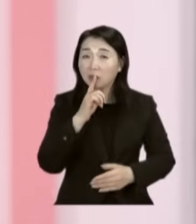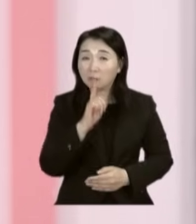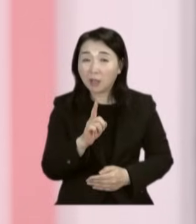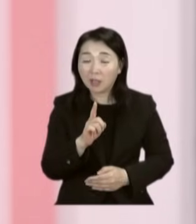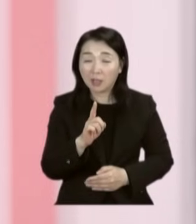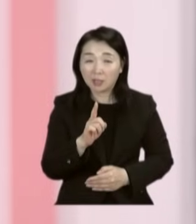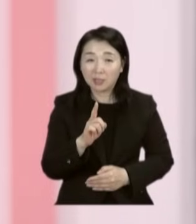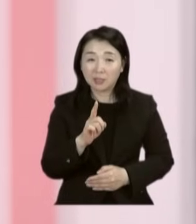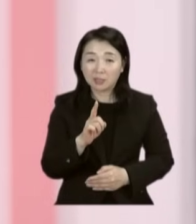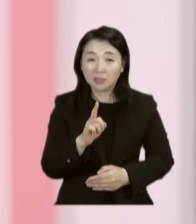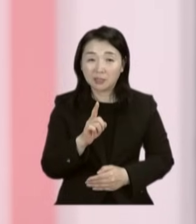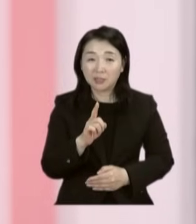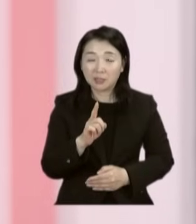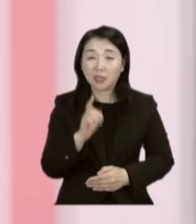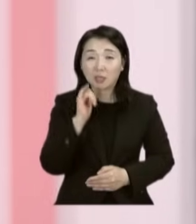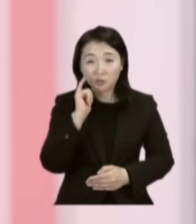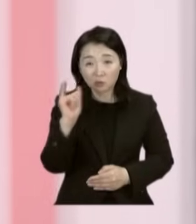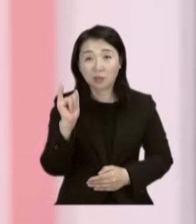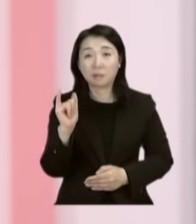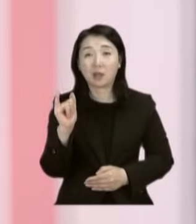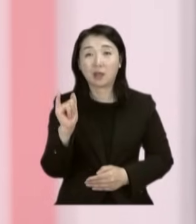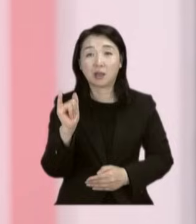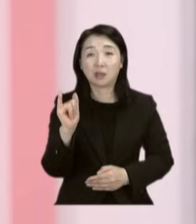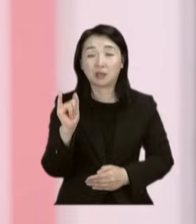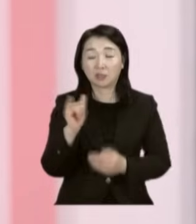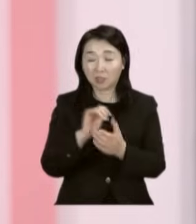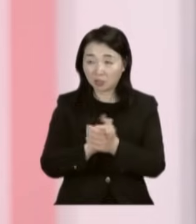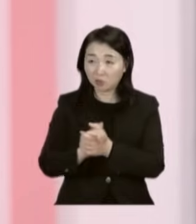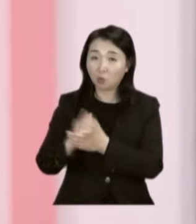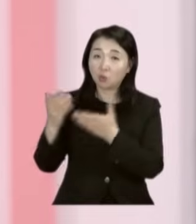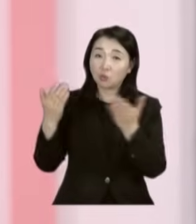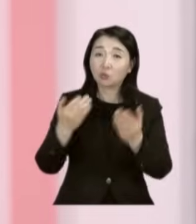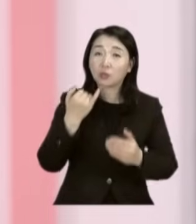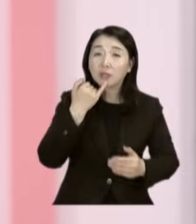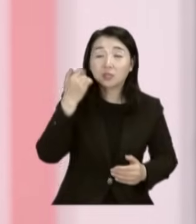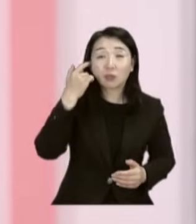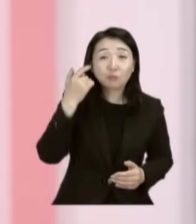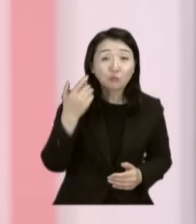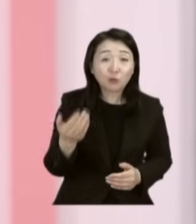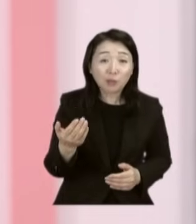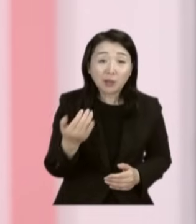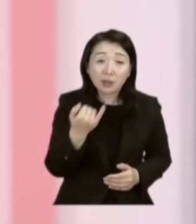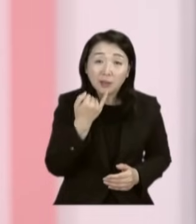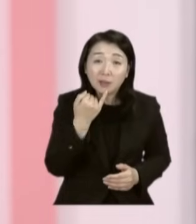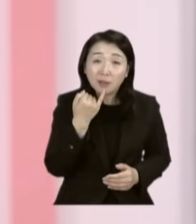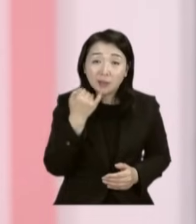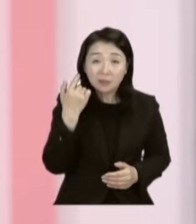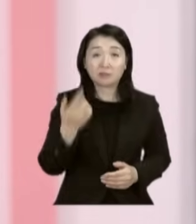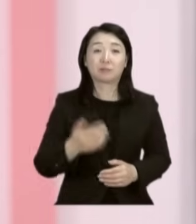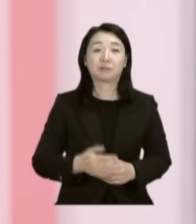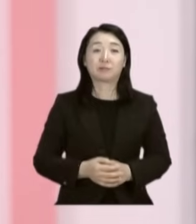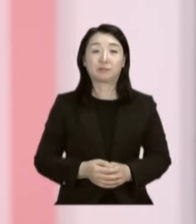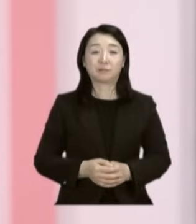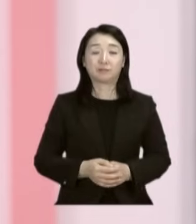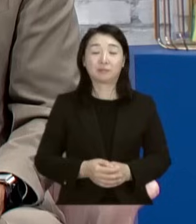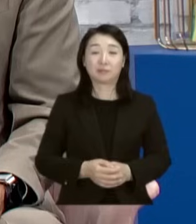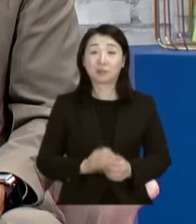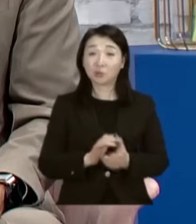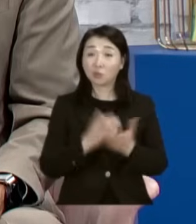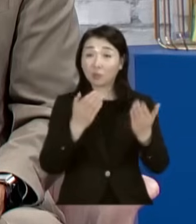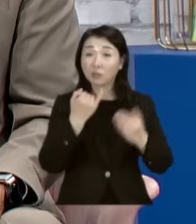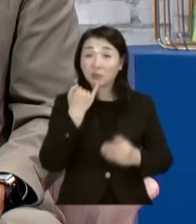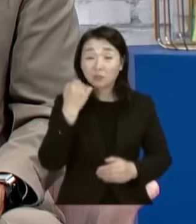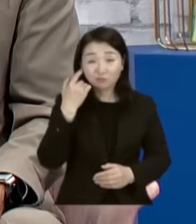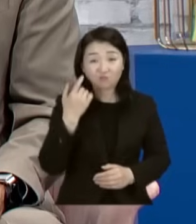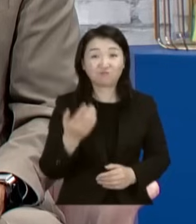주셨다는데 제가 그분한테 기도드려 아 전화음 서음 기도해 드려도 되냐고 물어봐도 될까요라고 물어보는 거죠